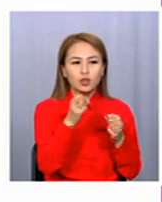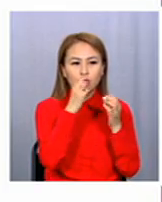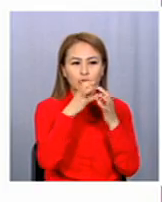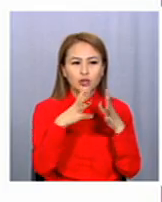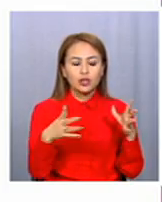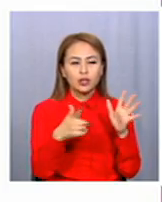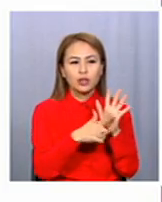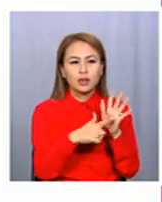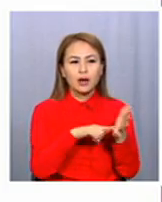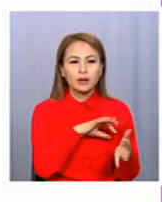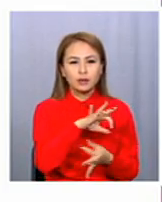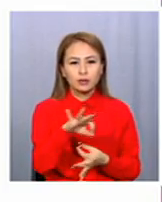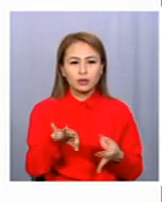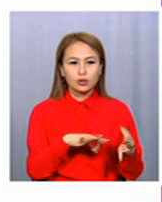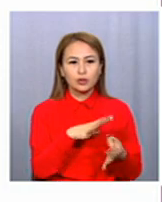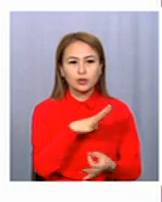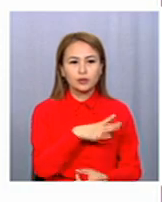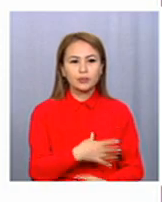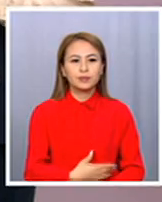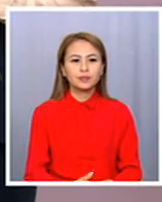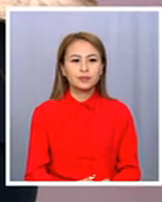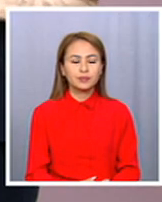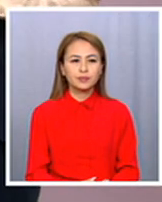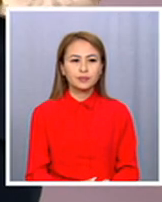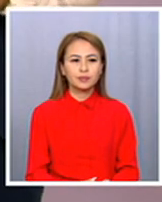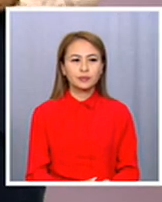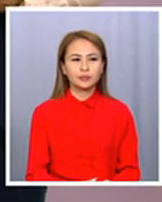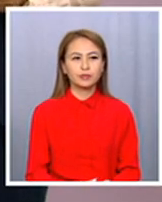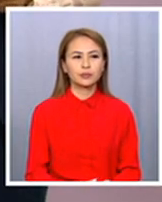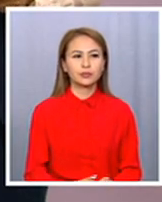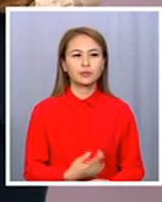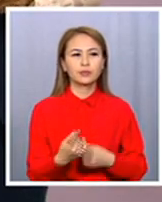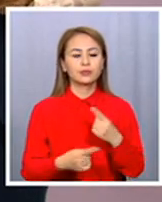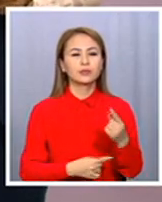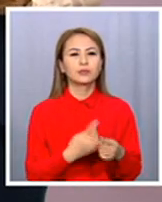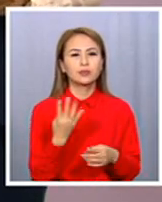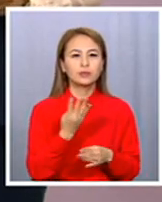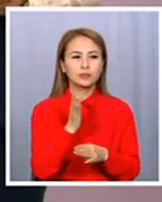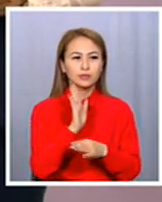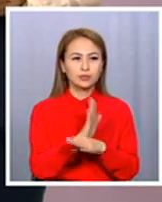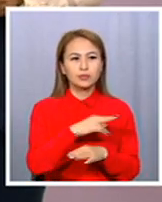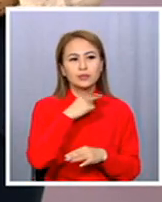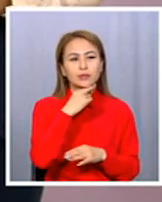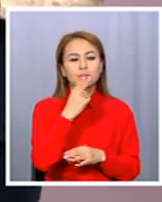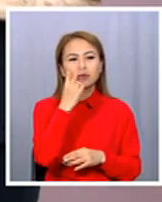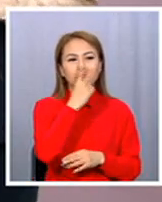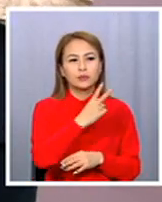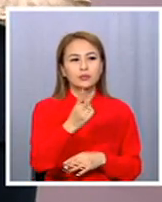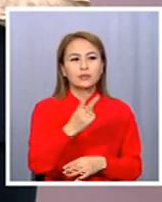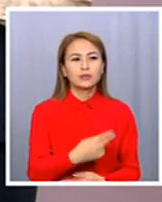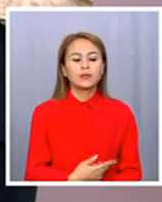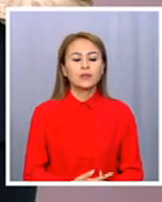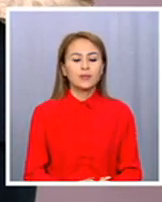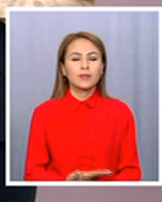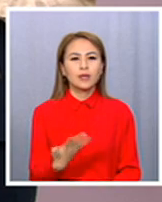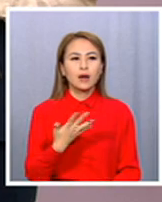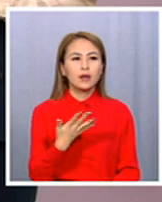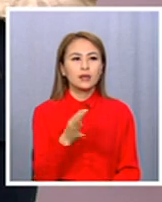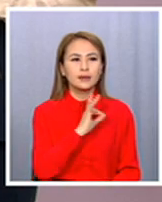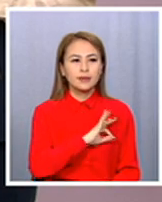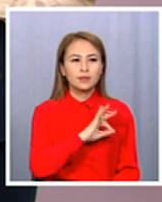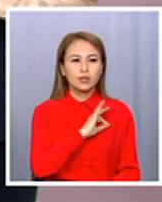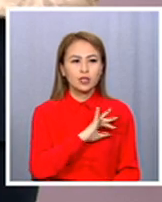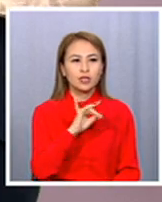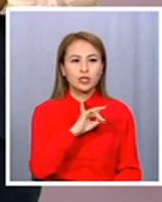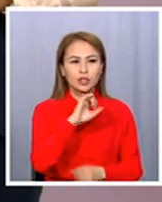7 шар артық үрледі. Келесі 4-ші тапсырмаға назарымызды аударайық. Қалай тиімді